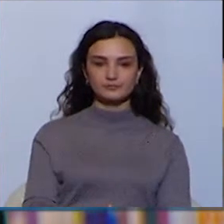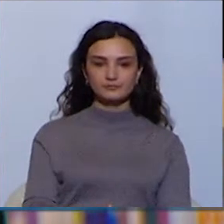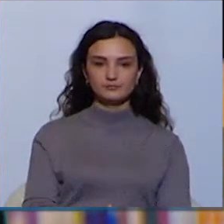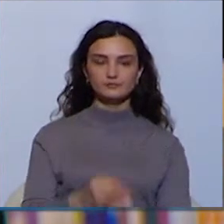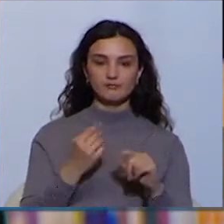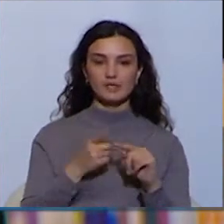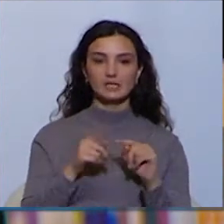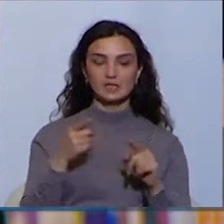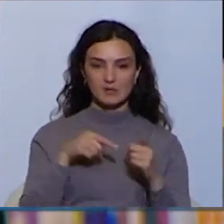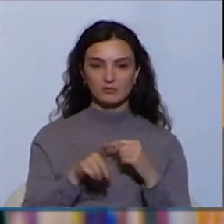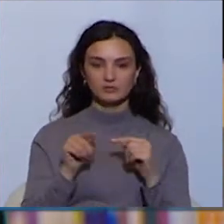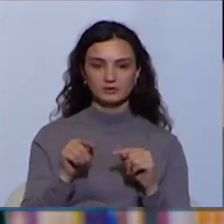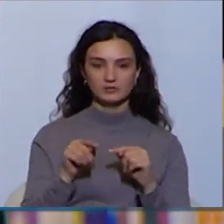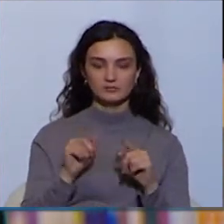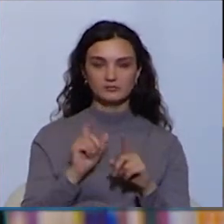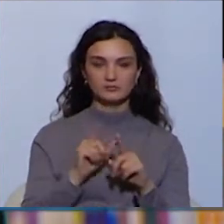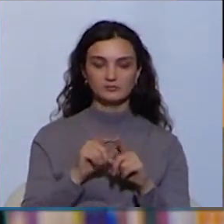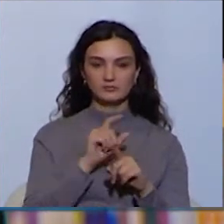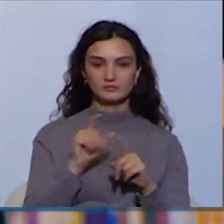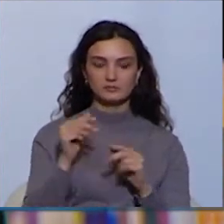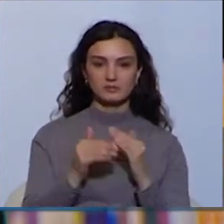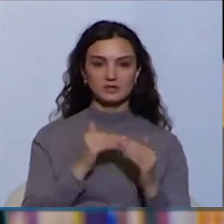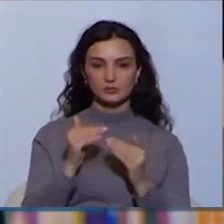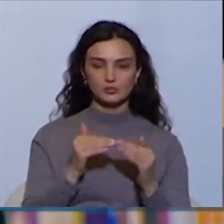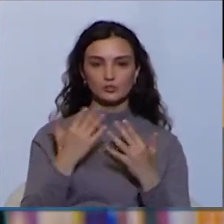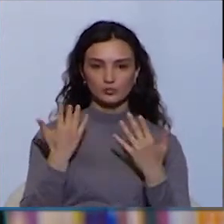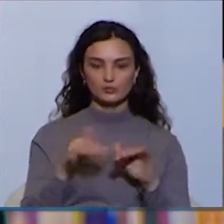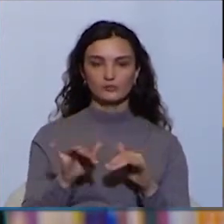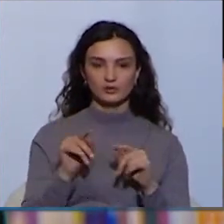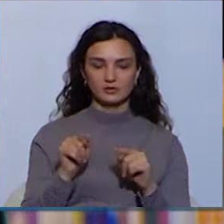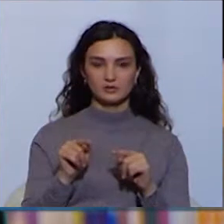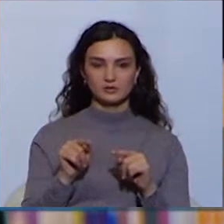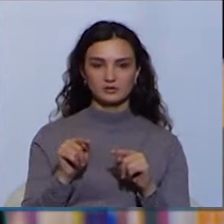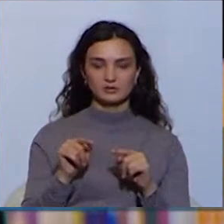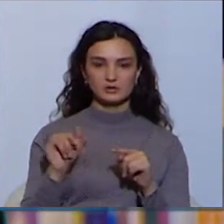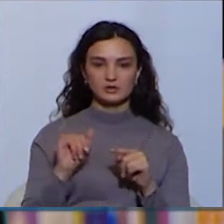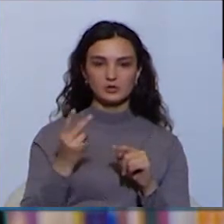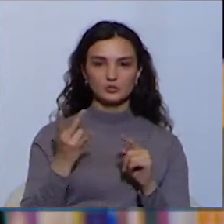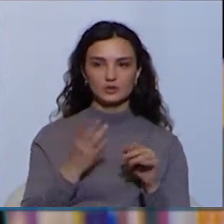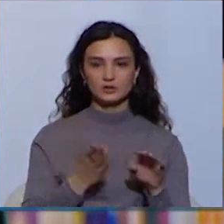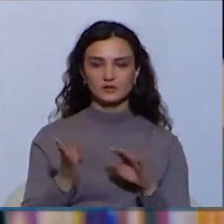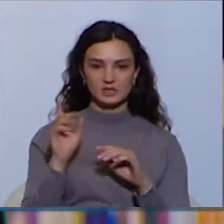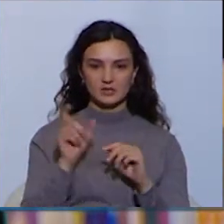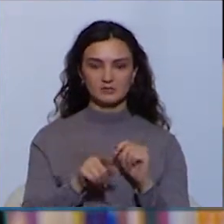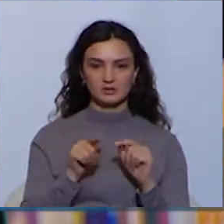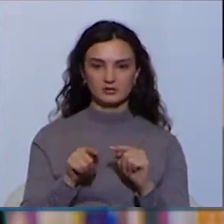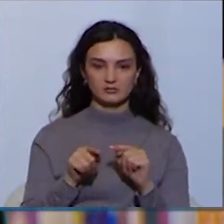აქედან გამომდინარე, სიტყვა წარმატებული გახდა ორიენტირი, საიდან უნდა წავიდეს